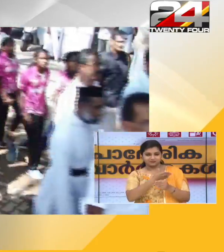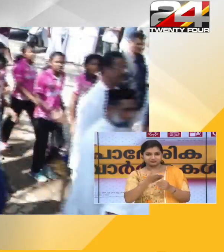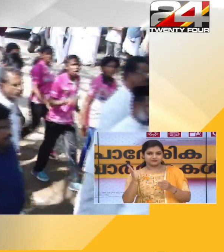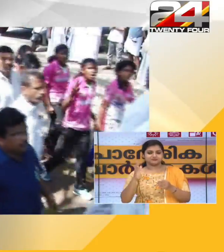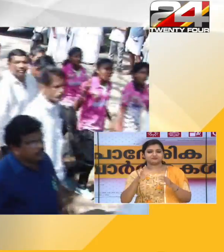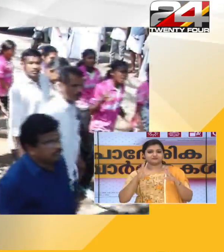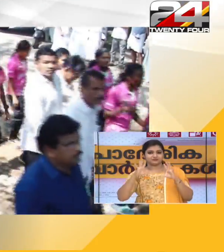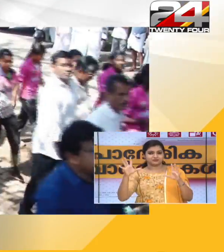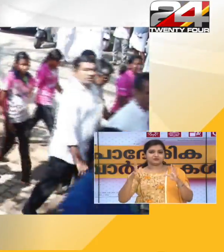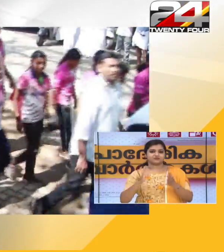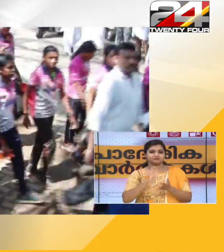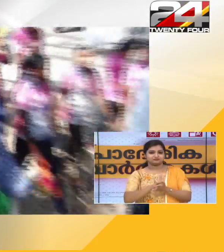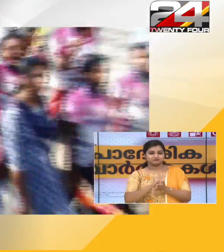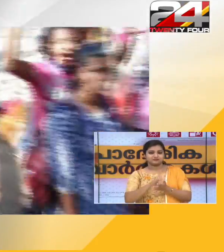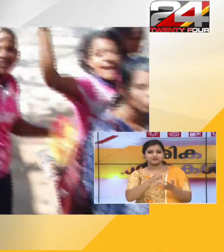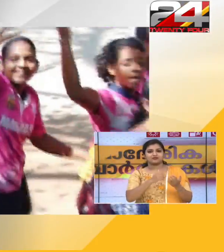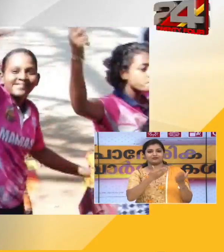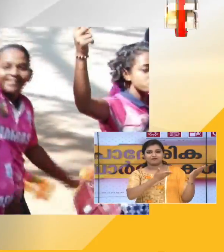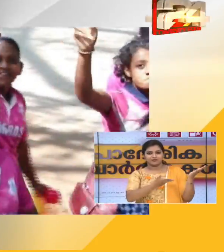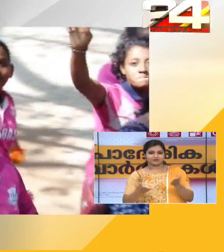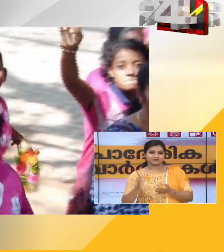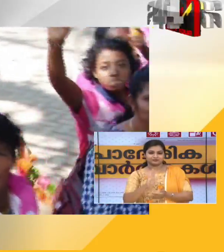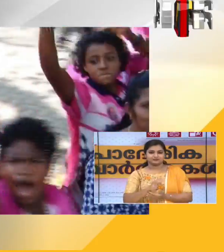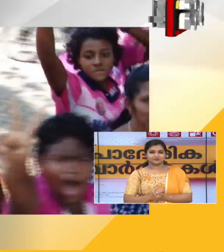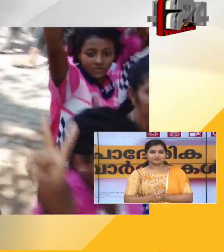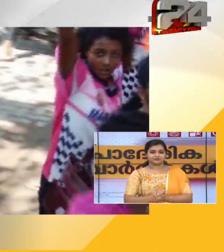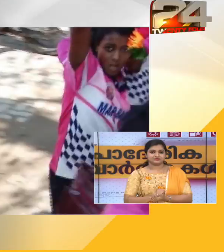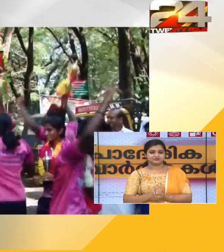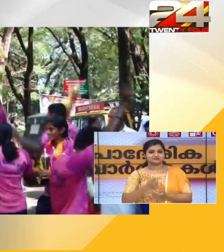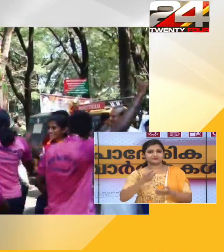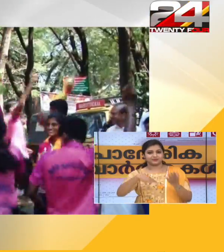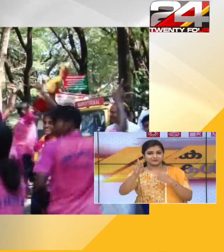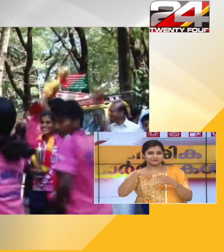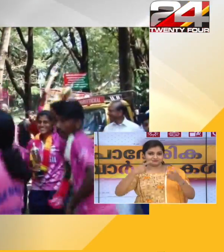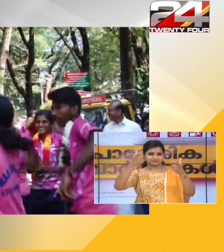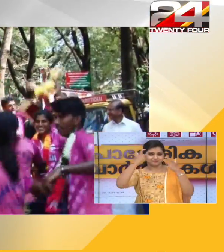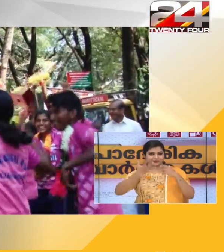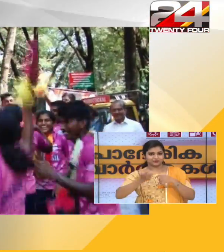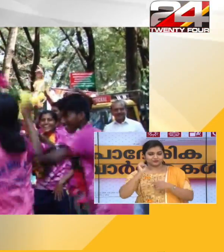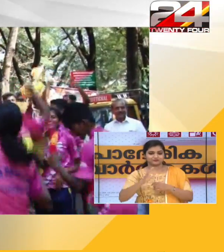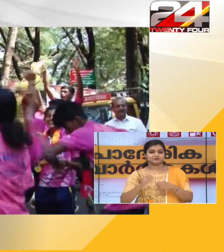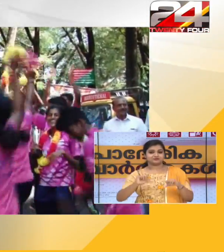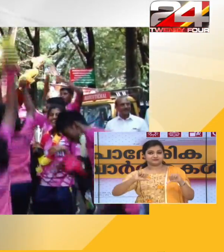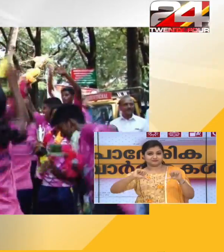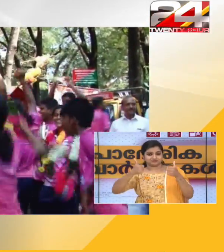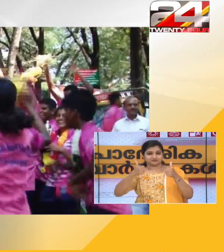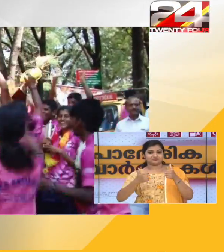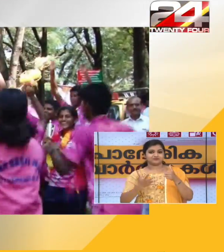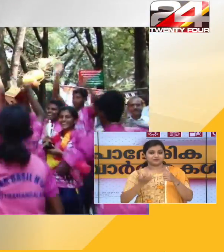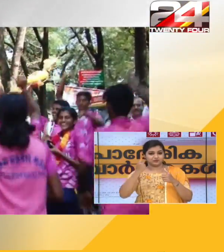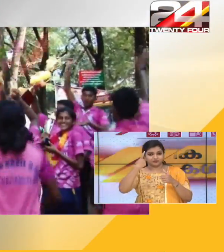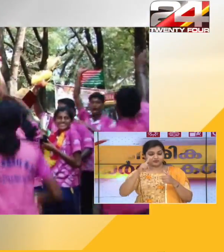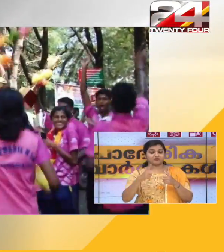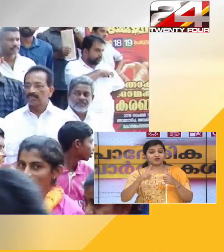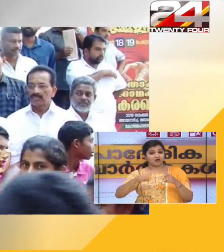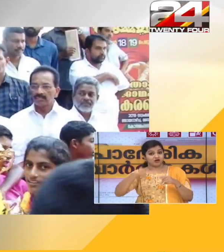താരങ്ങളെയും അധ്യാപകരെയും സ്വീകരണ വേദിയിലേക്ക് ആനയിച്ചത്. കായിക പട്ടം തിരിച്ചു പിടിച്ചെങ്കിലും വിജയം ആവർത്തിക്കണമെങ്കിൽ സ്കൂളിലെ അടിസ്ഥാന